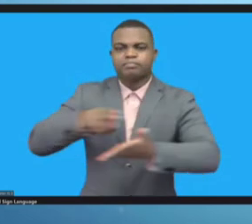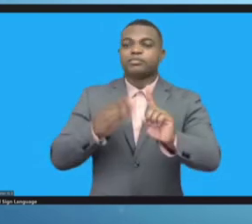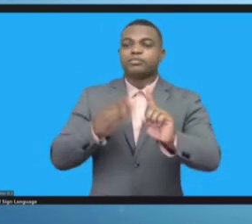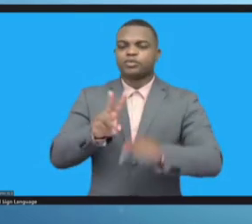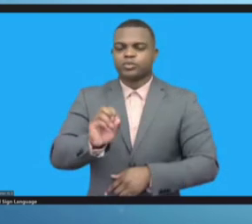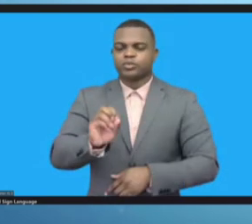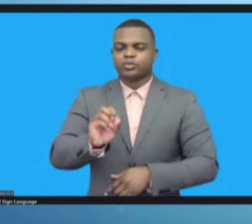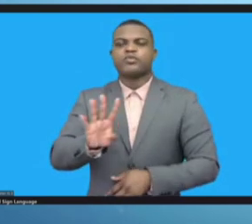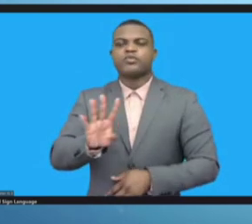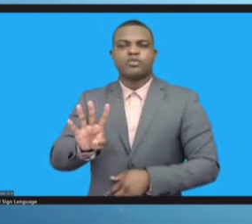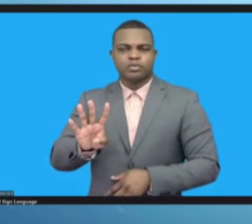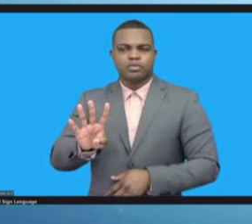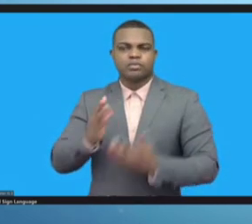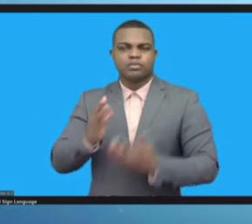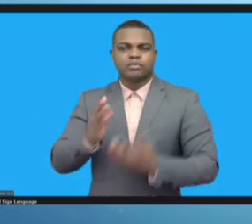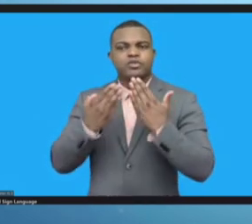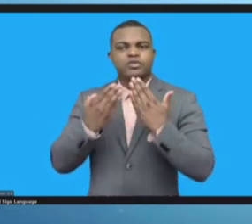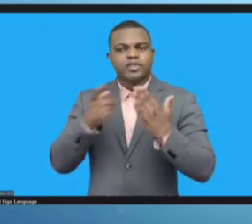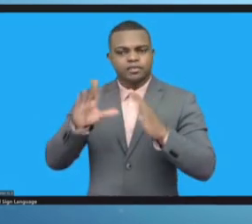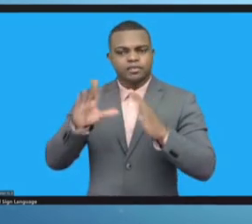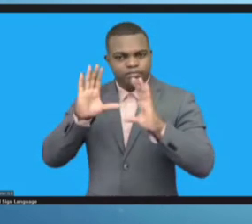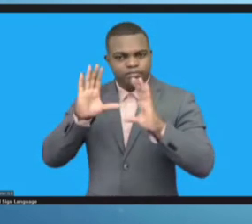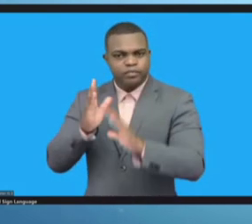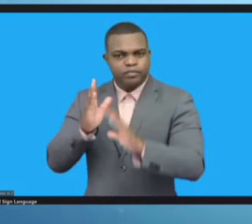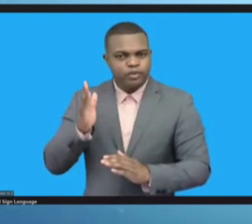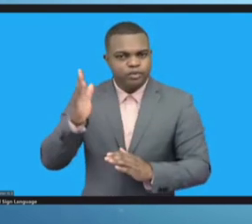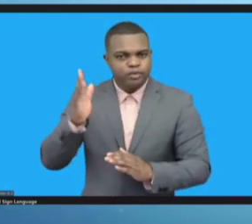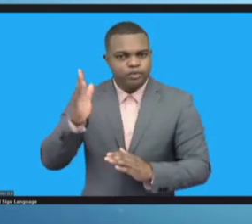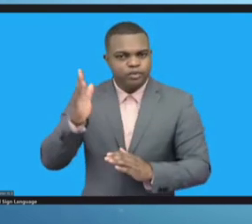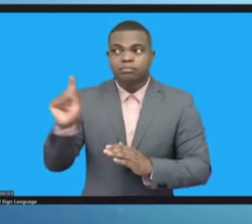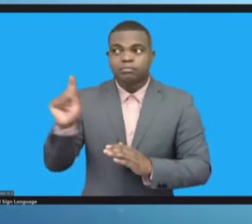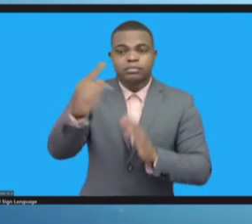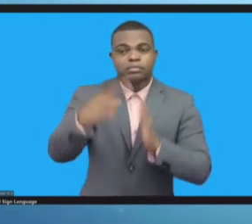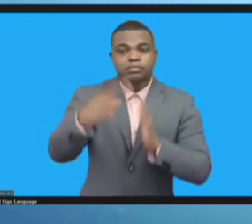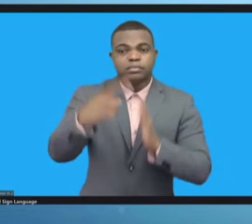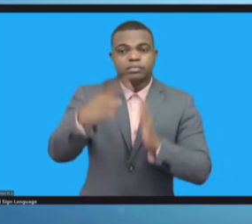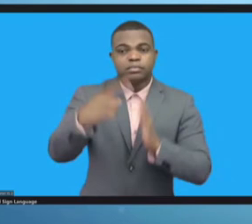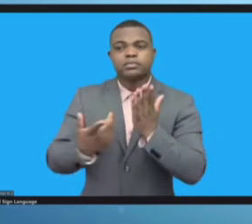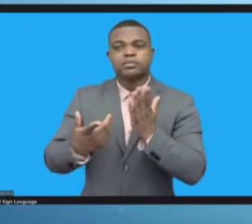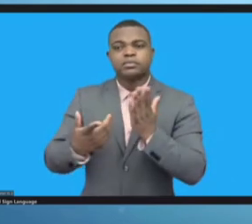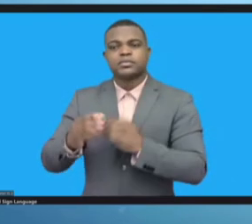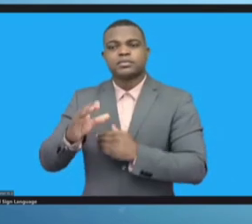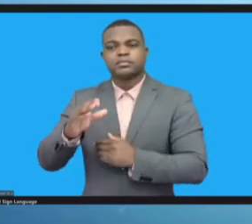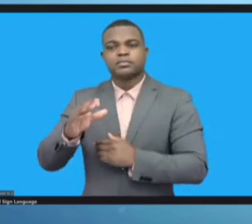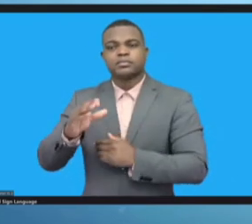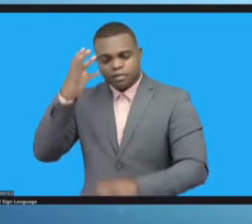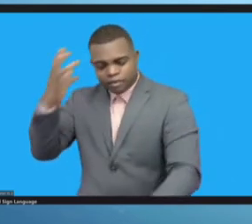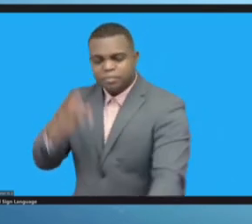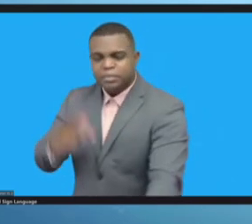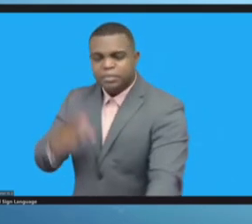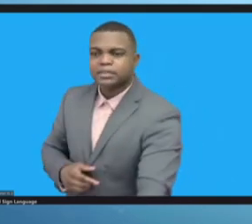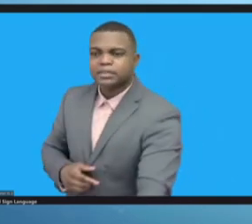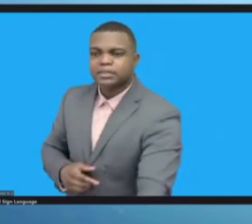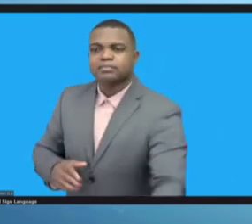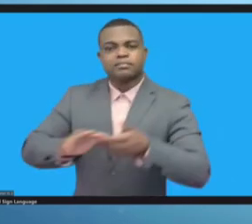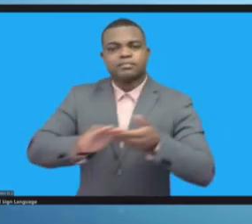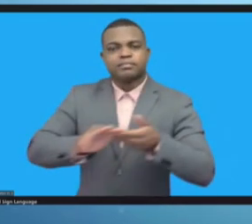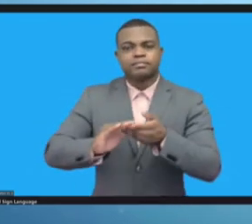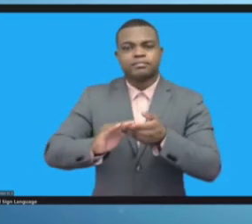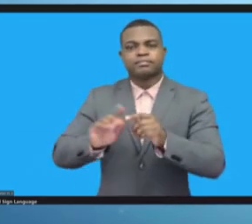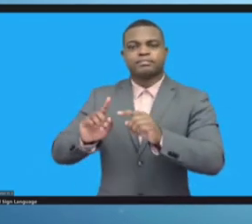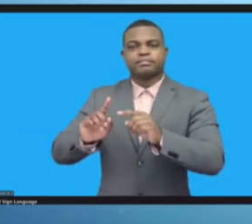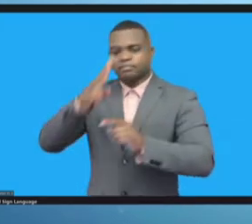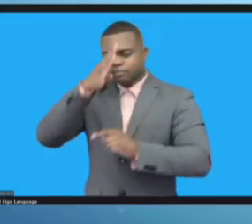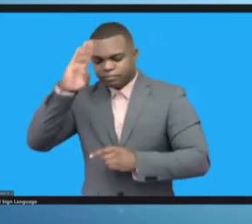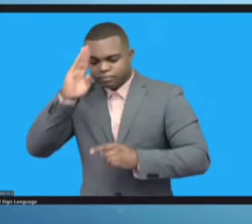la connectivité numérique et le fait donc de se défaire de ce fossé numérique dont la plupart